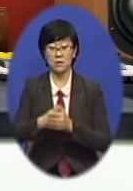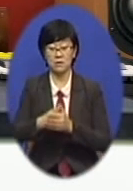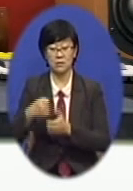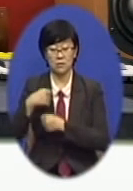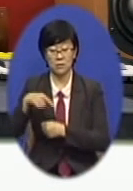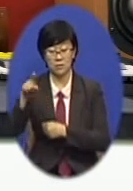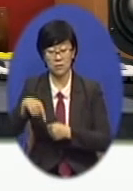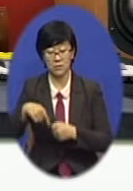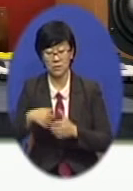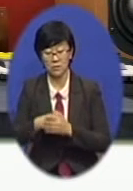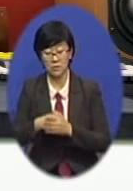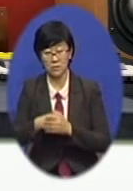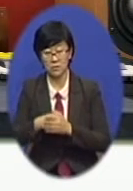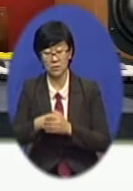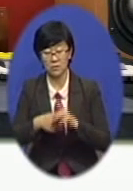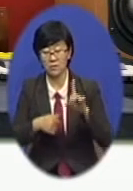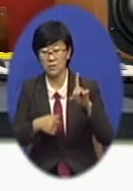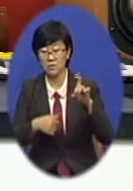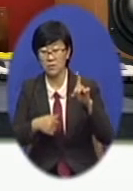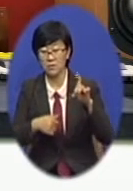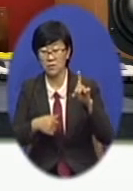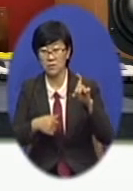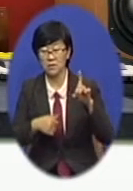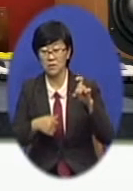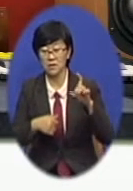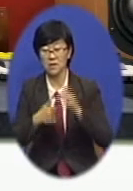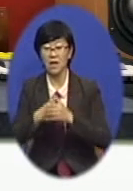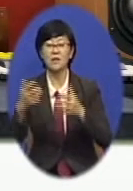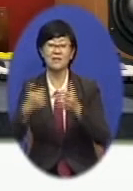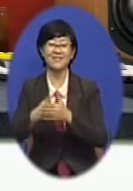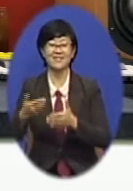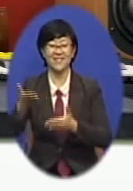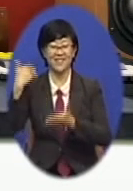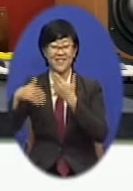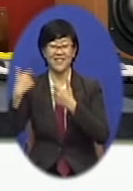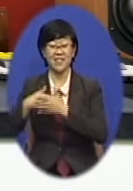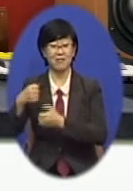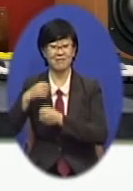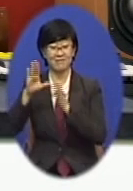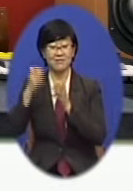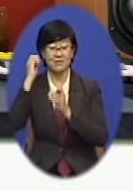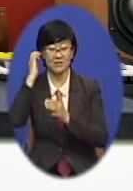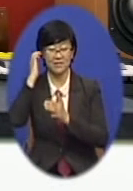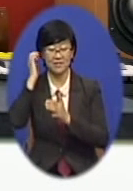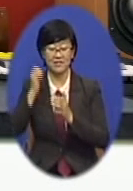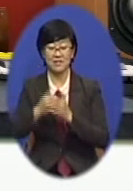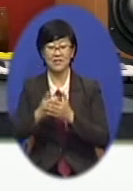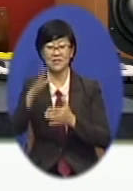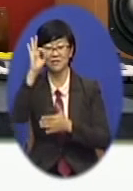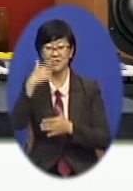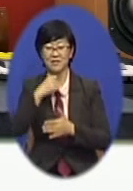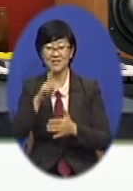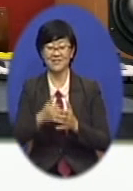아따 육군방이 11단계 그 동지들 참 보고 싶은데 어디가 있는지 아. 보고 싶어서 아따